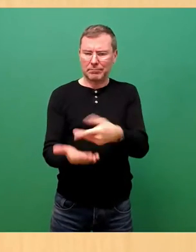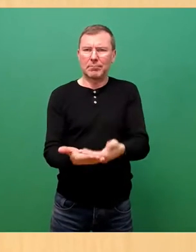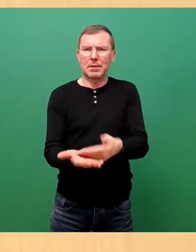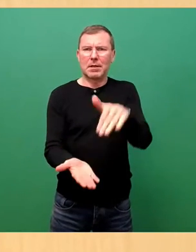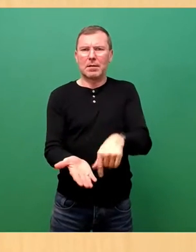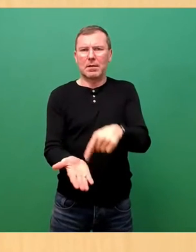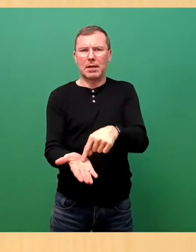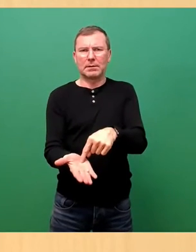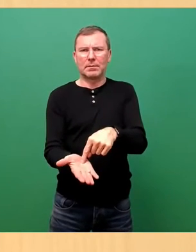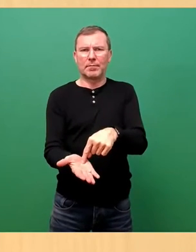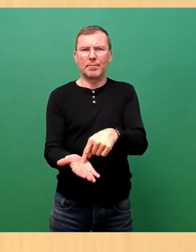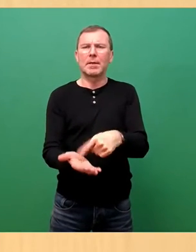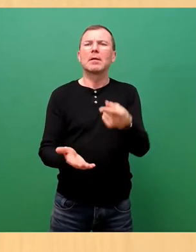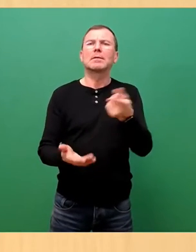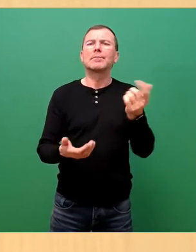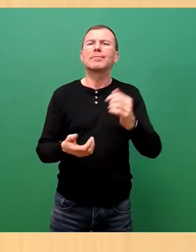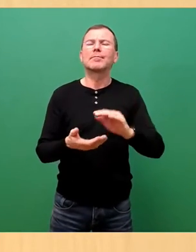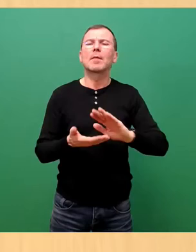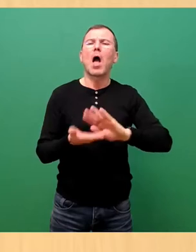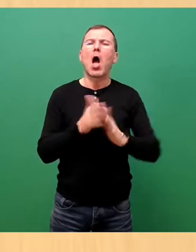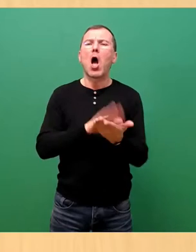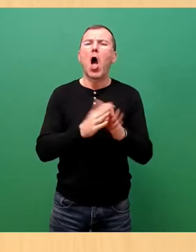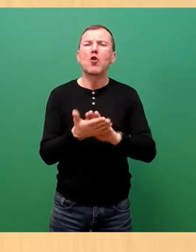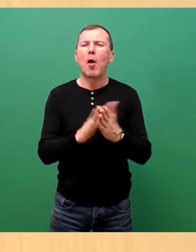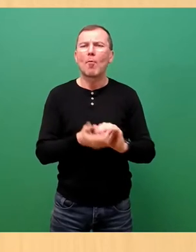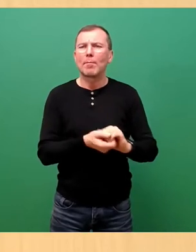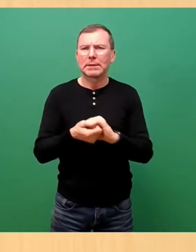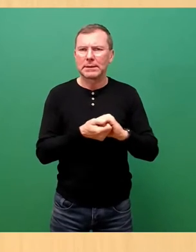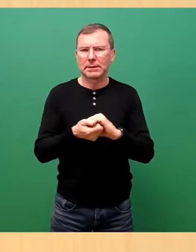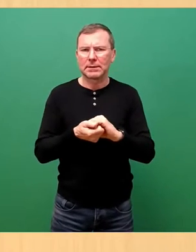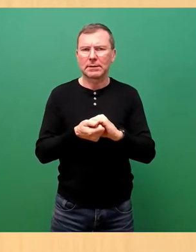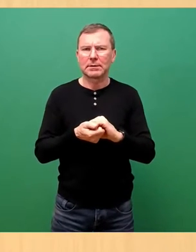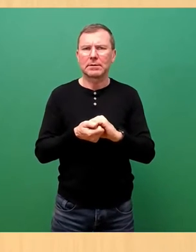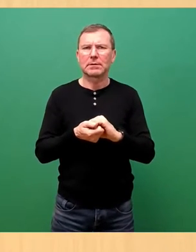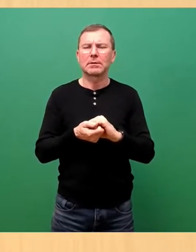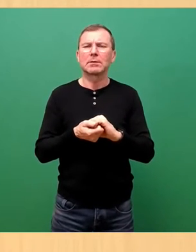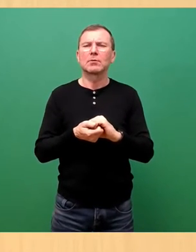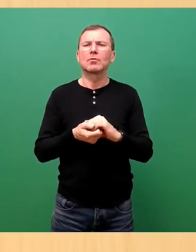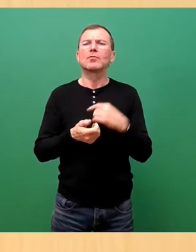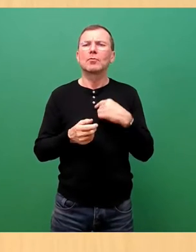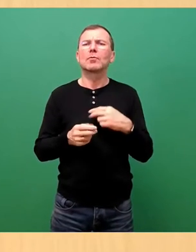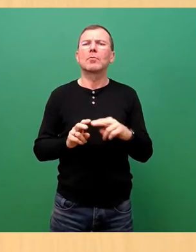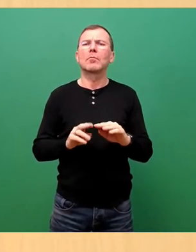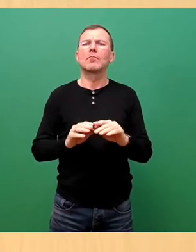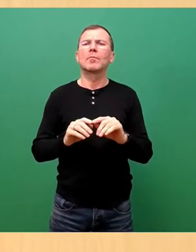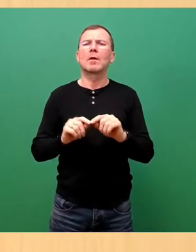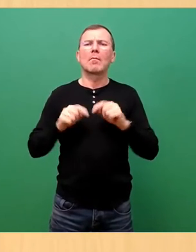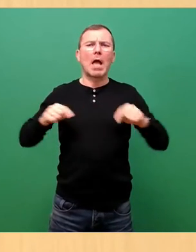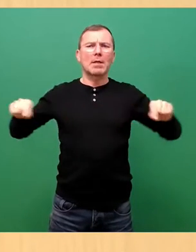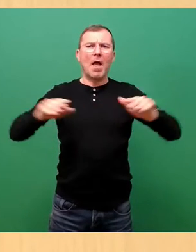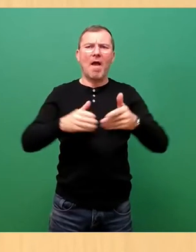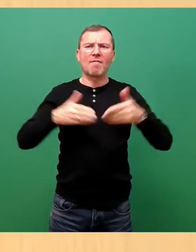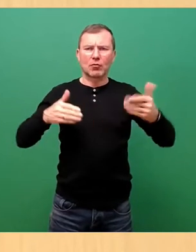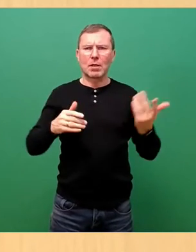zwar zu einem Kompromiss, den wir interfraktionell erarbeitet von CDU, Grünen, FDP und